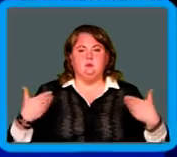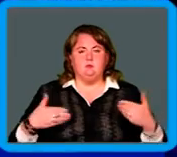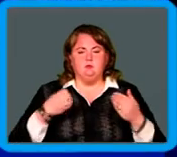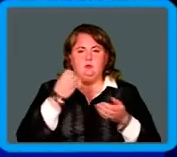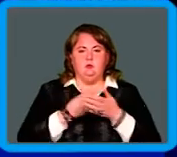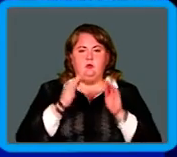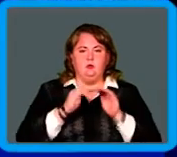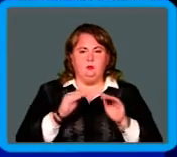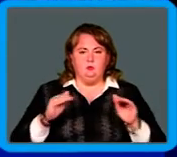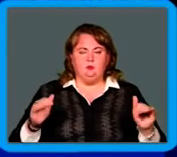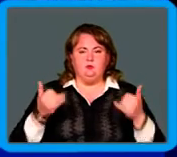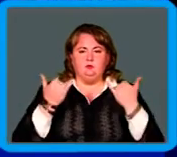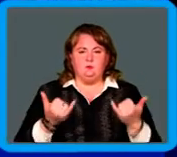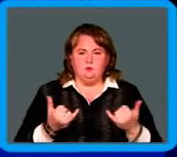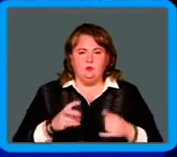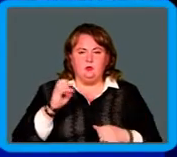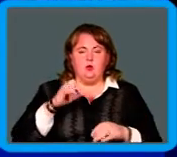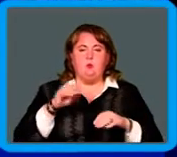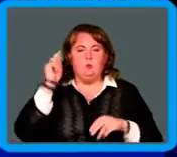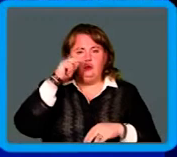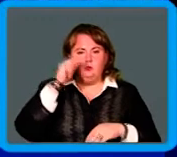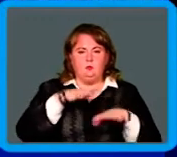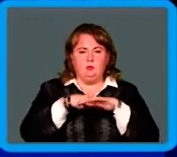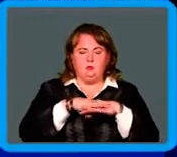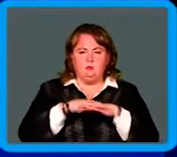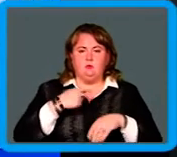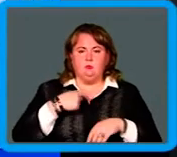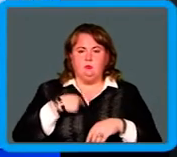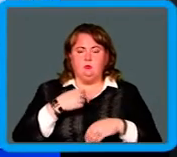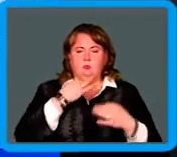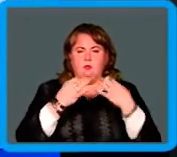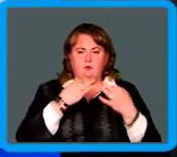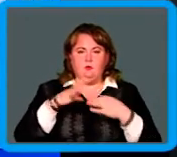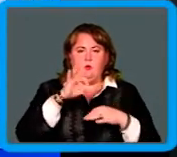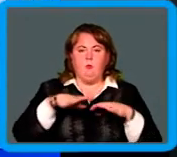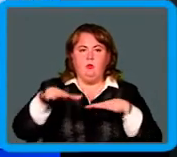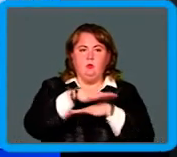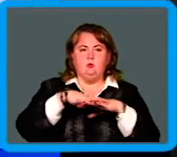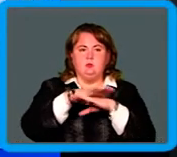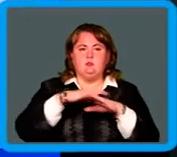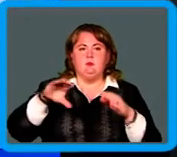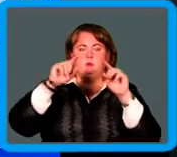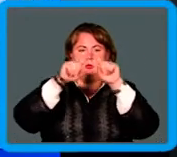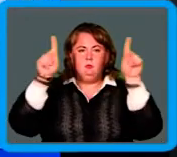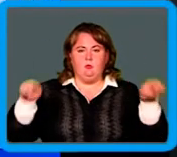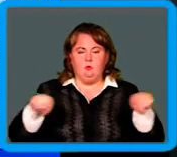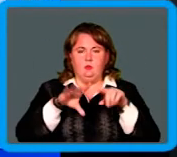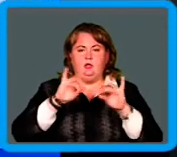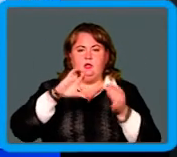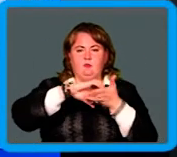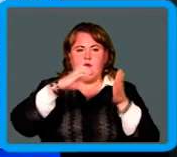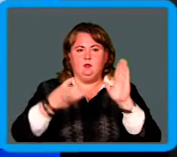сегодня на уроке математики мы поговорим с вами о площади прямоугольника и квадрата с маленькой